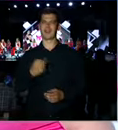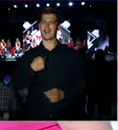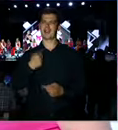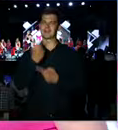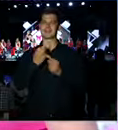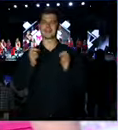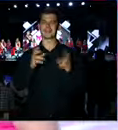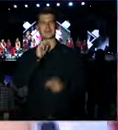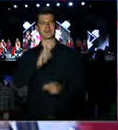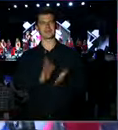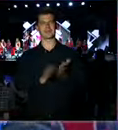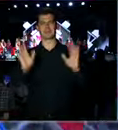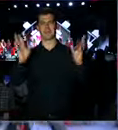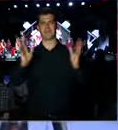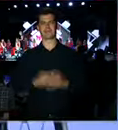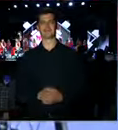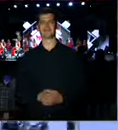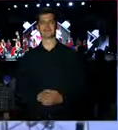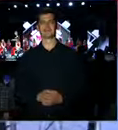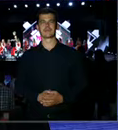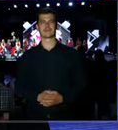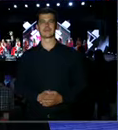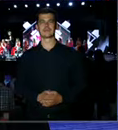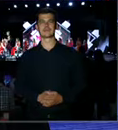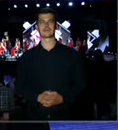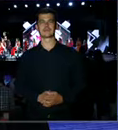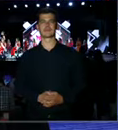mamy nadzieję. Wielkie brawa, drodzy Państwo.